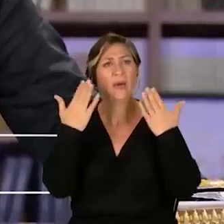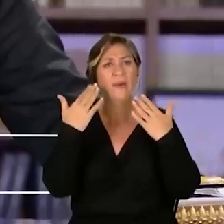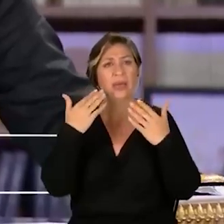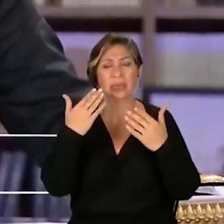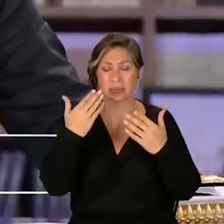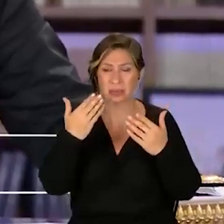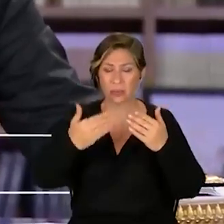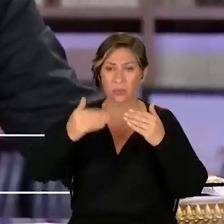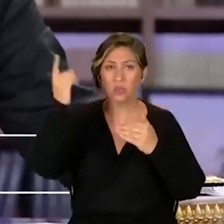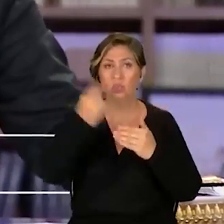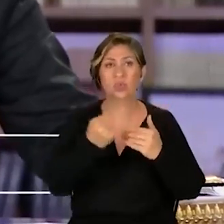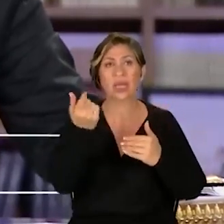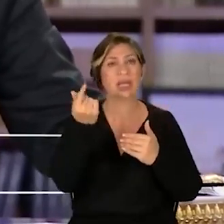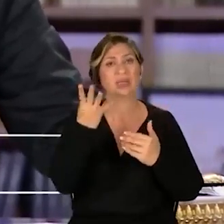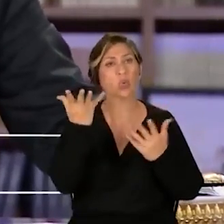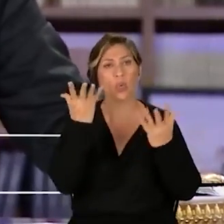satürasyonumun